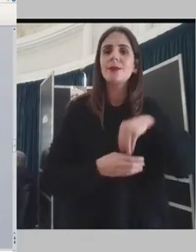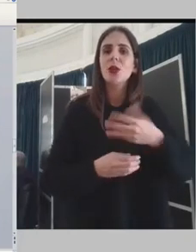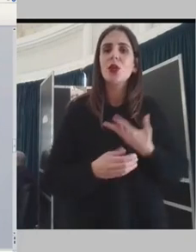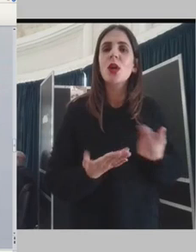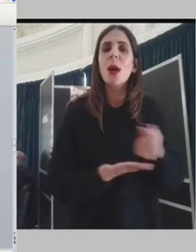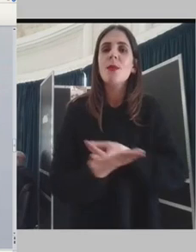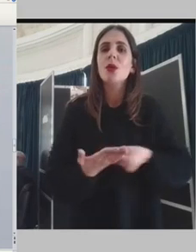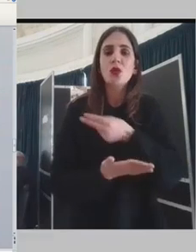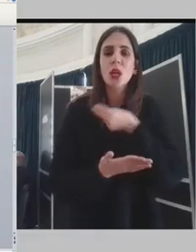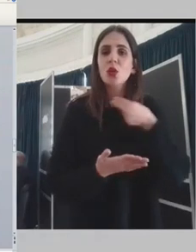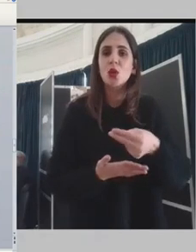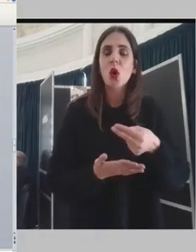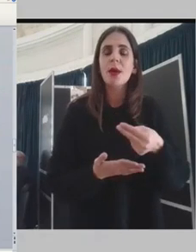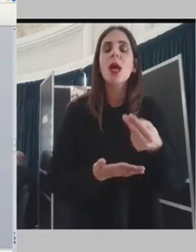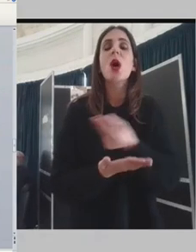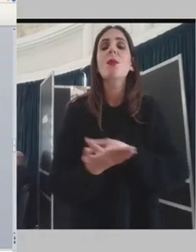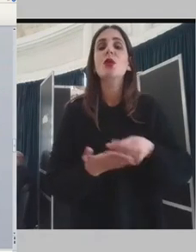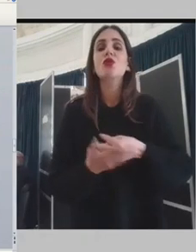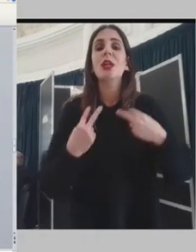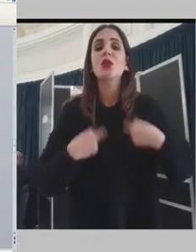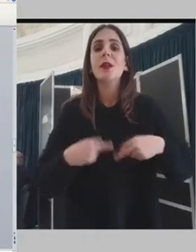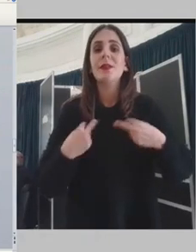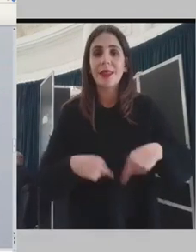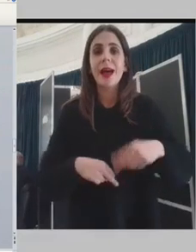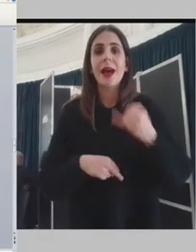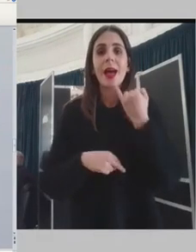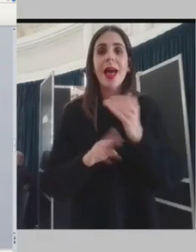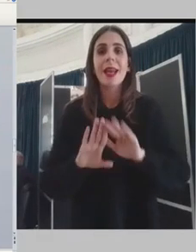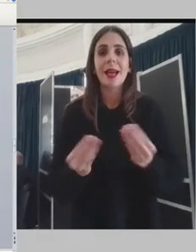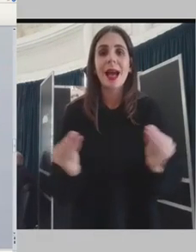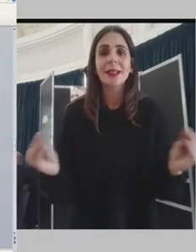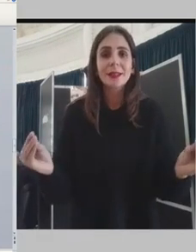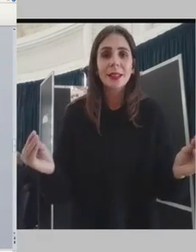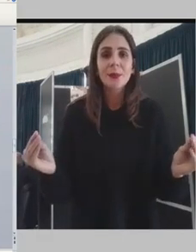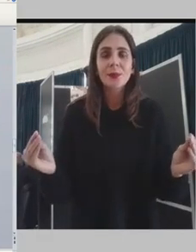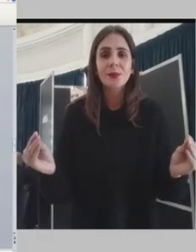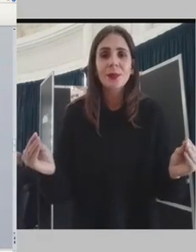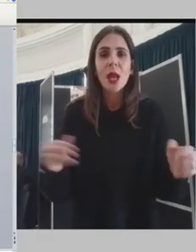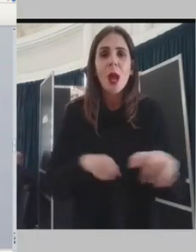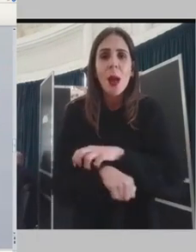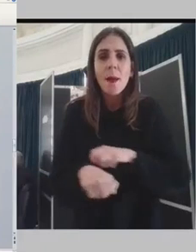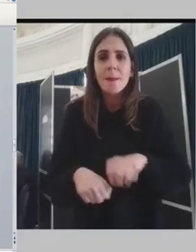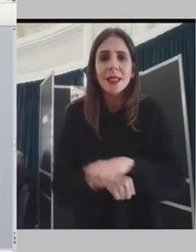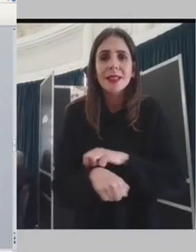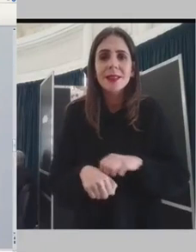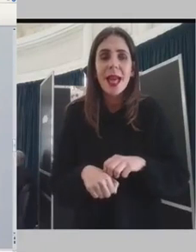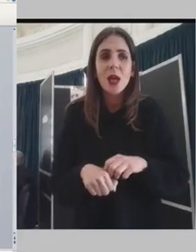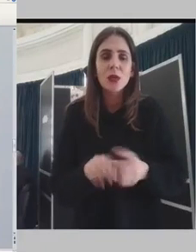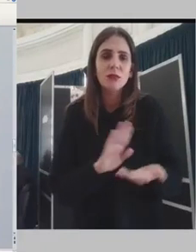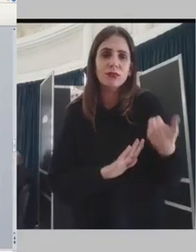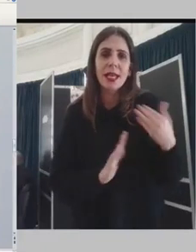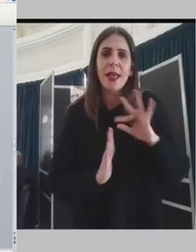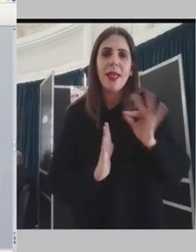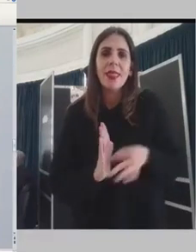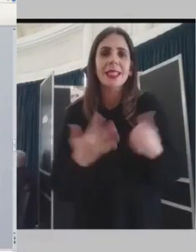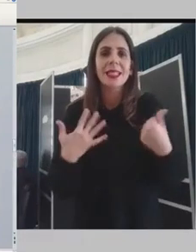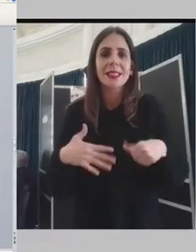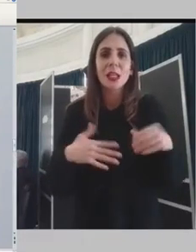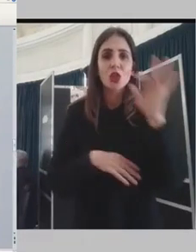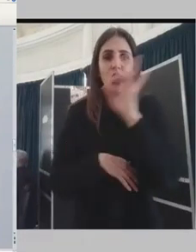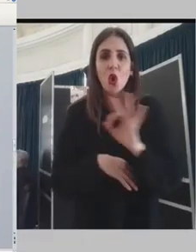Vita Ragazzi, sottoposto anche all'attenzione del Ministero lo scorso 16 ottobre, un progetto che